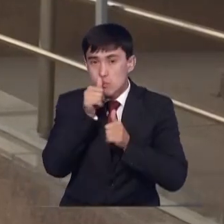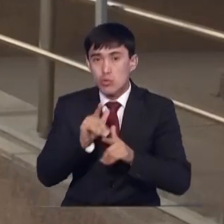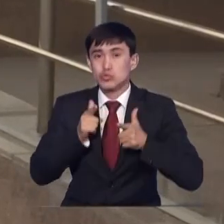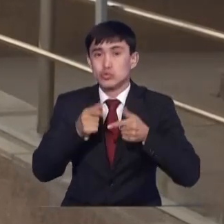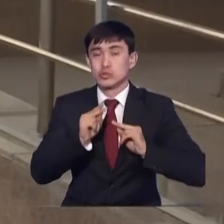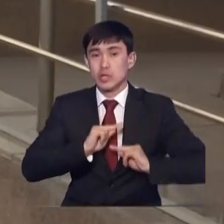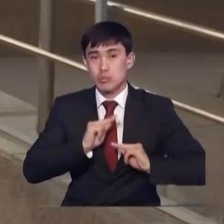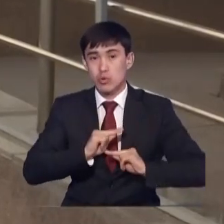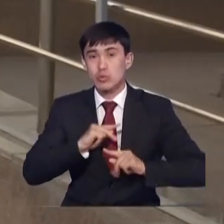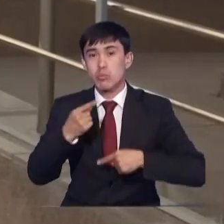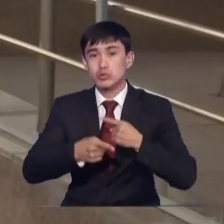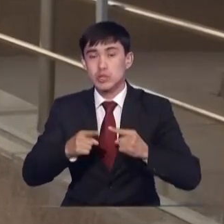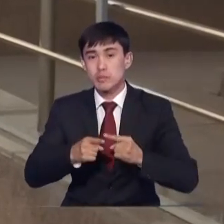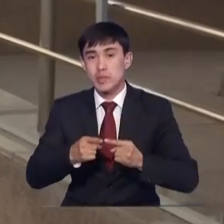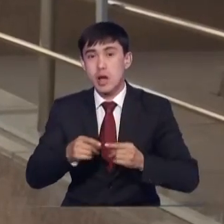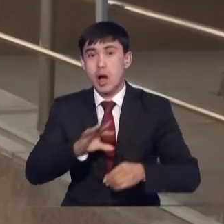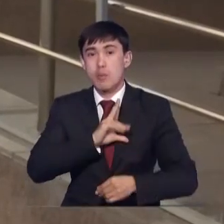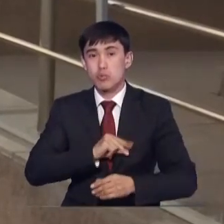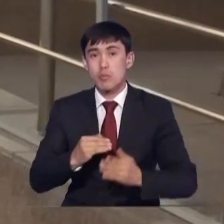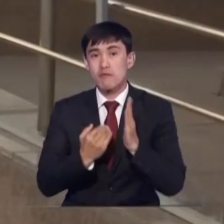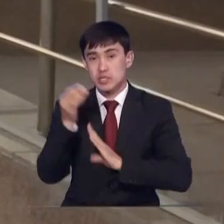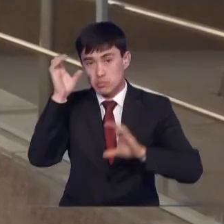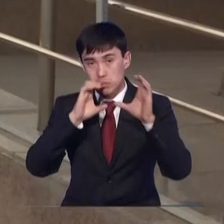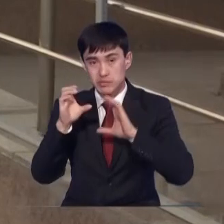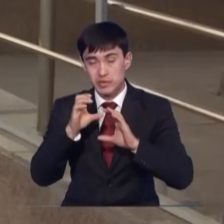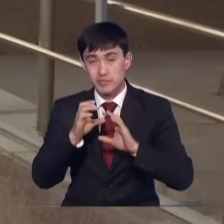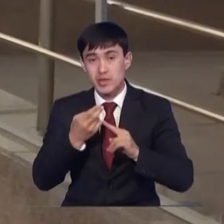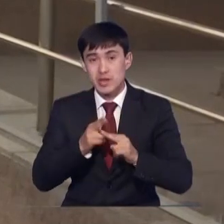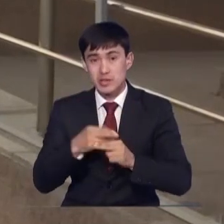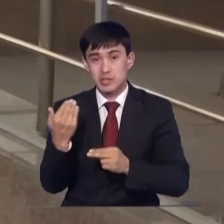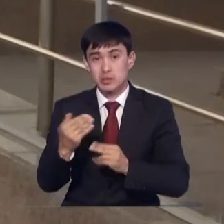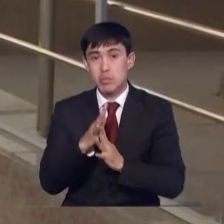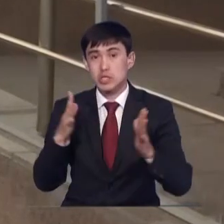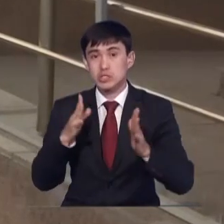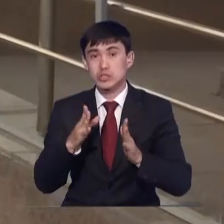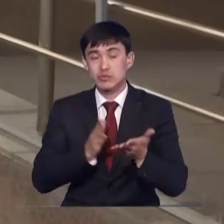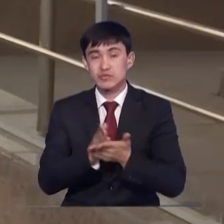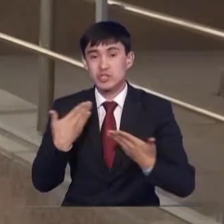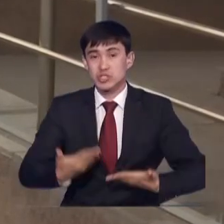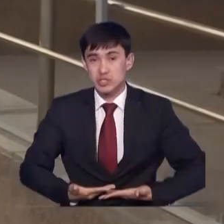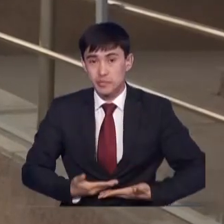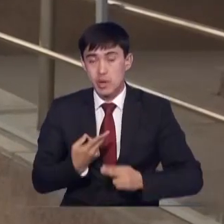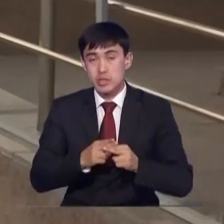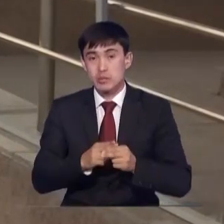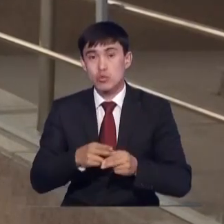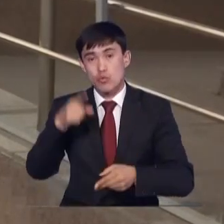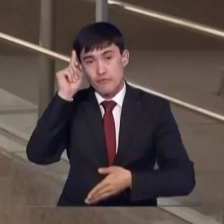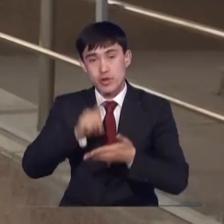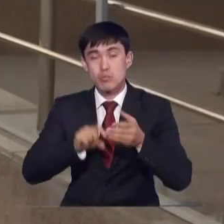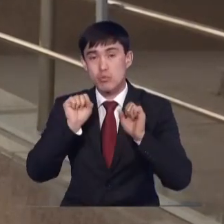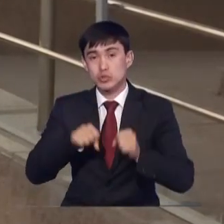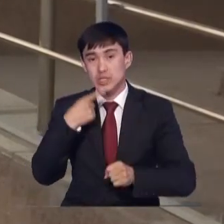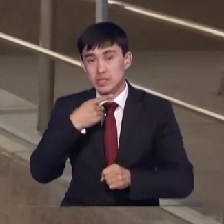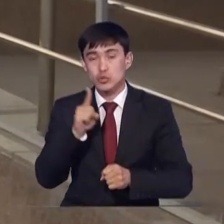устроиться на работу после получения диплома о высшем образования и это касается большинства сфер жизни поэтому с уверенностью можно